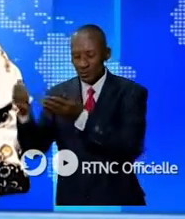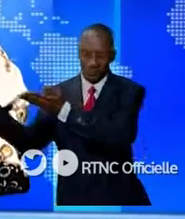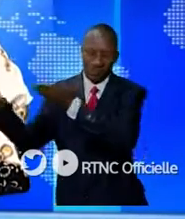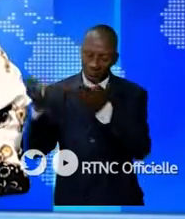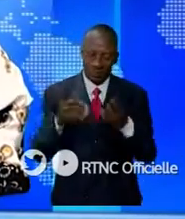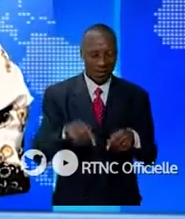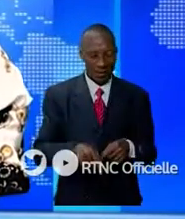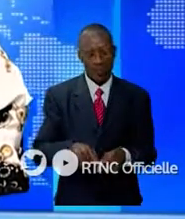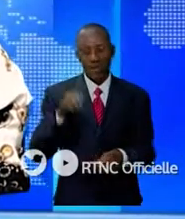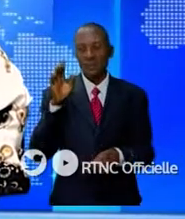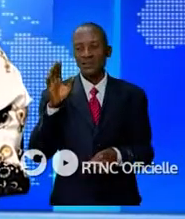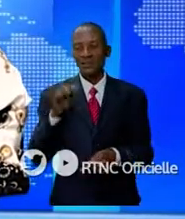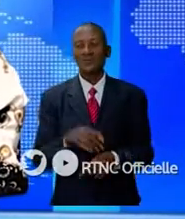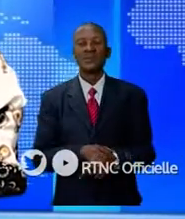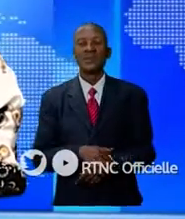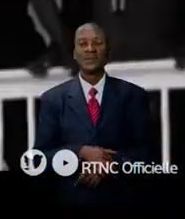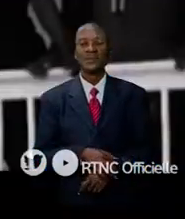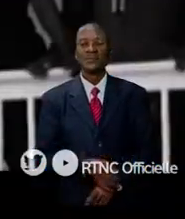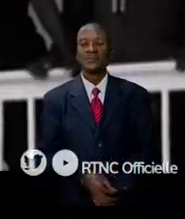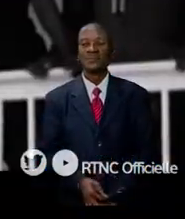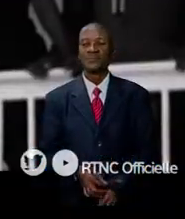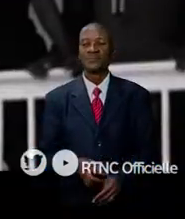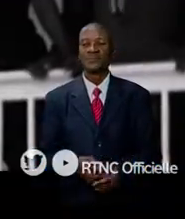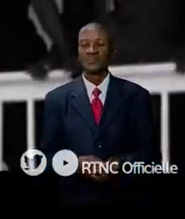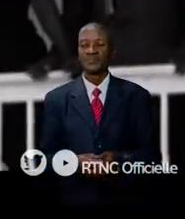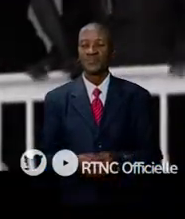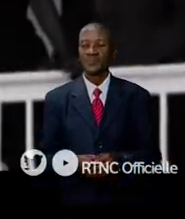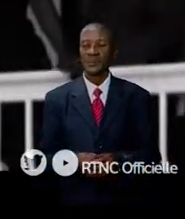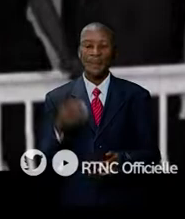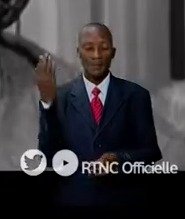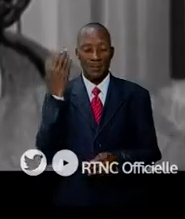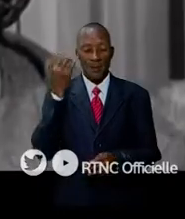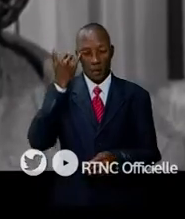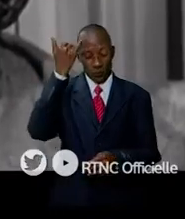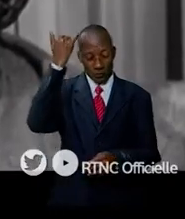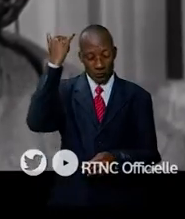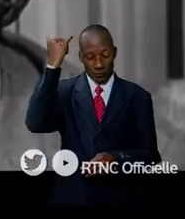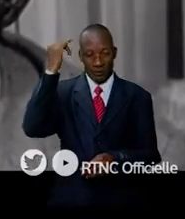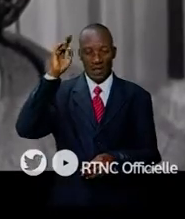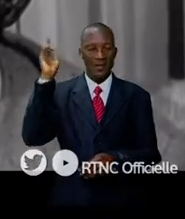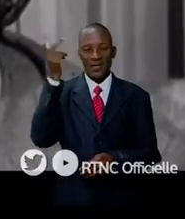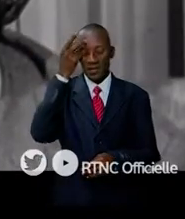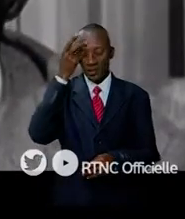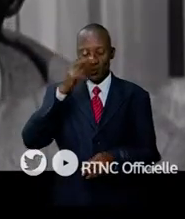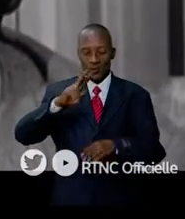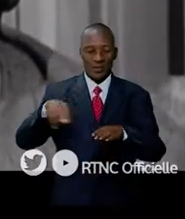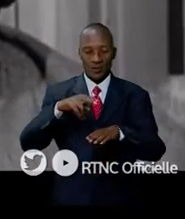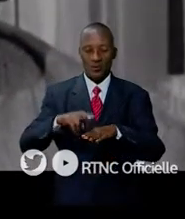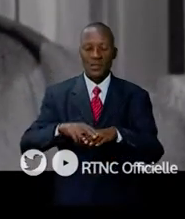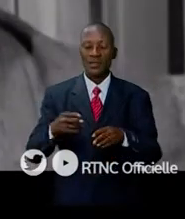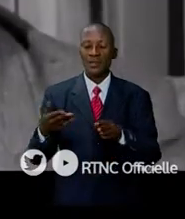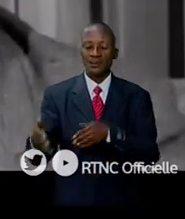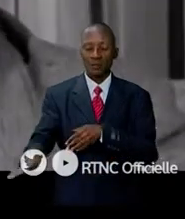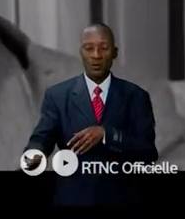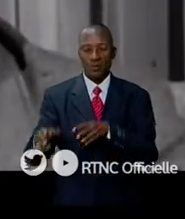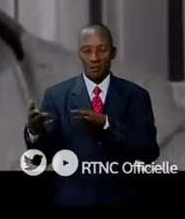d'Alexis Thambwe Mwamba. Reportage d'Ada Chabani. Patrice Emery Lumumba, le héros national, s'est sacrifié pour l'accession du pays